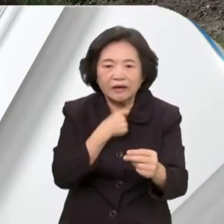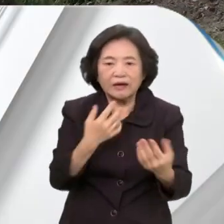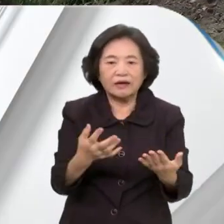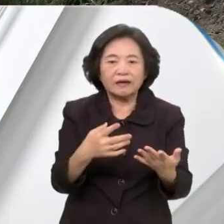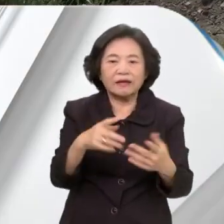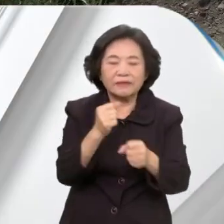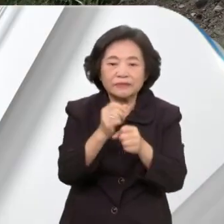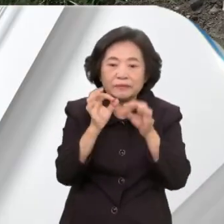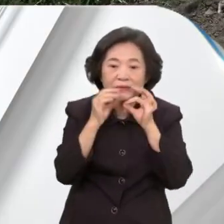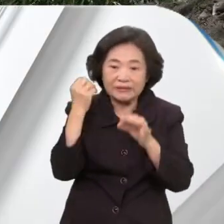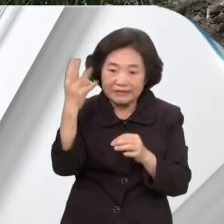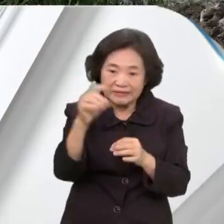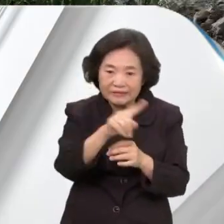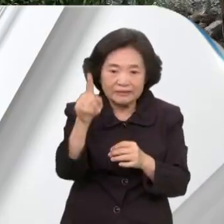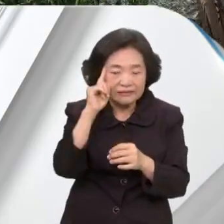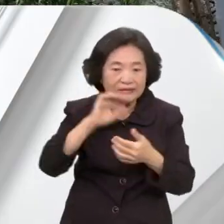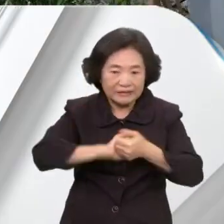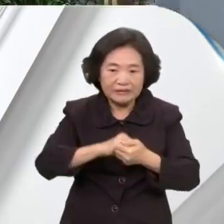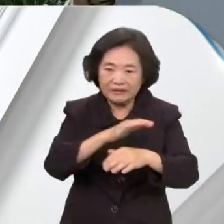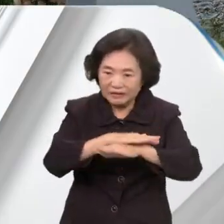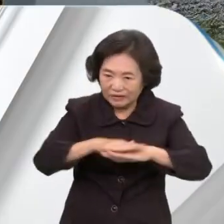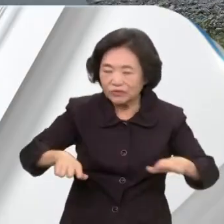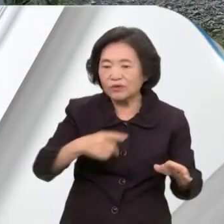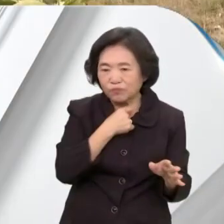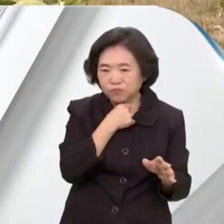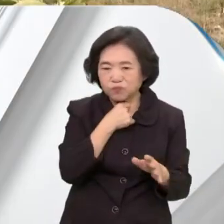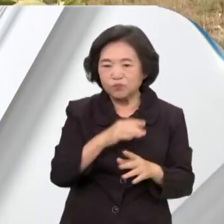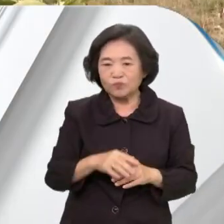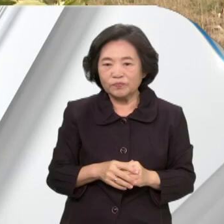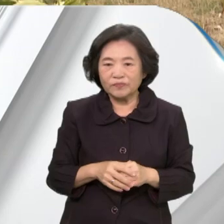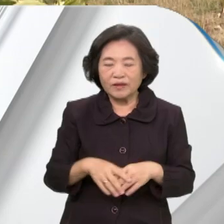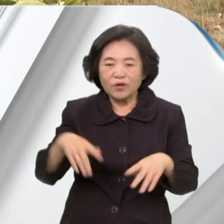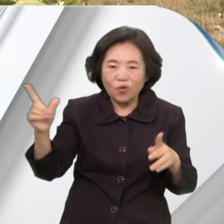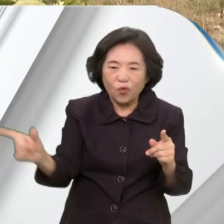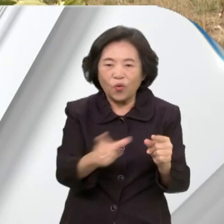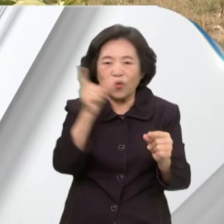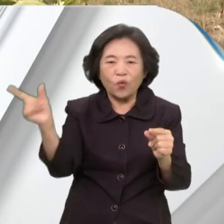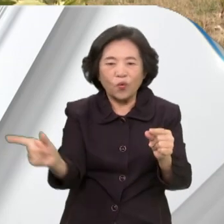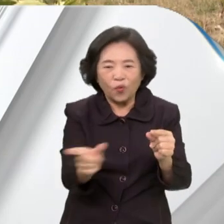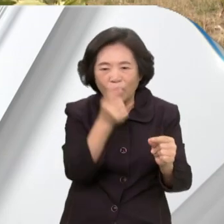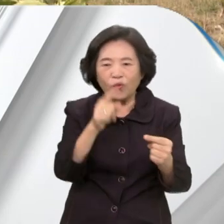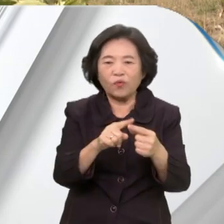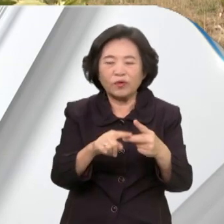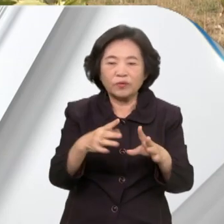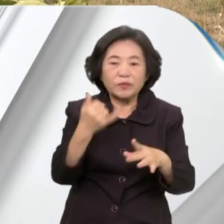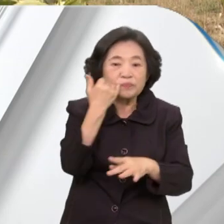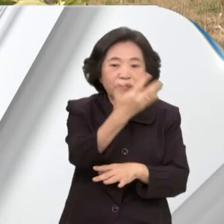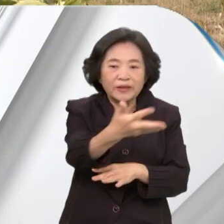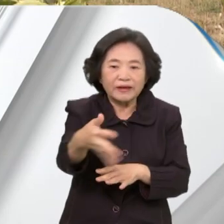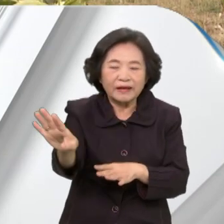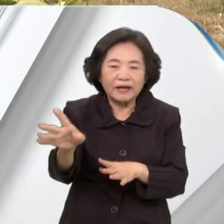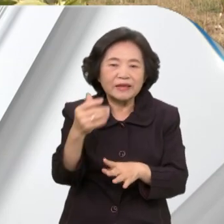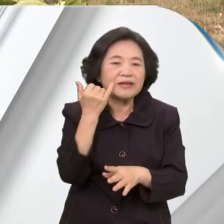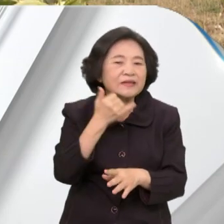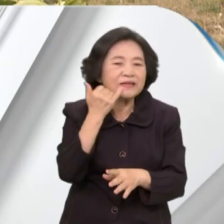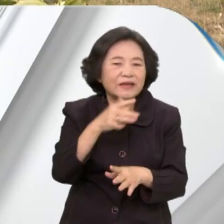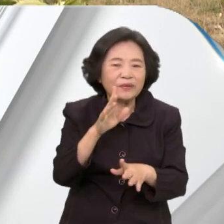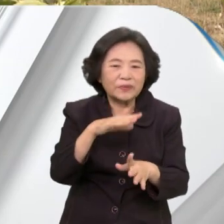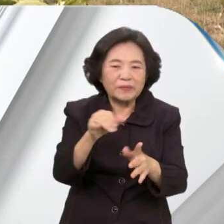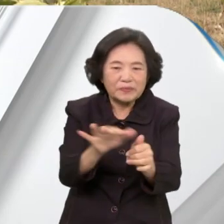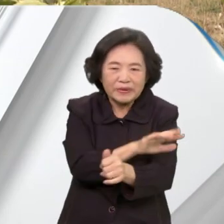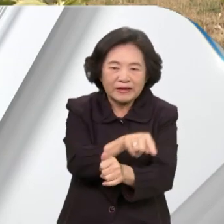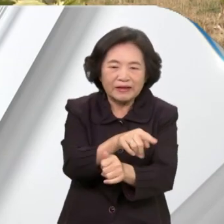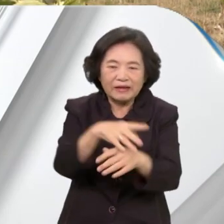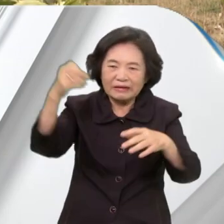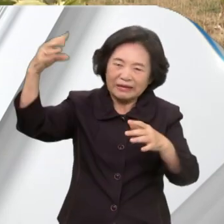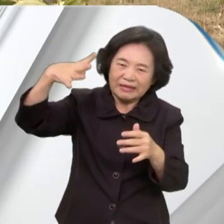行下图安全结构，难免重要的考量。 不管是这个台风啦，或者是这个靠近海边啊、海盐啊，还有这个日射